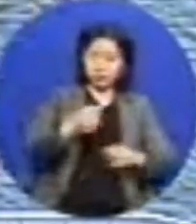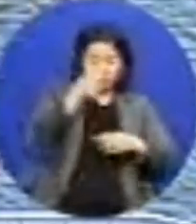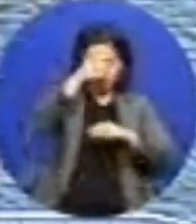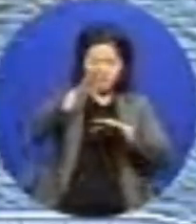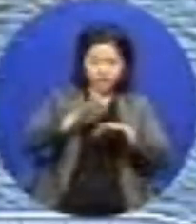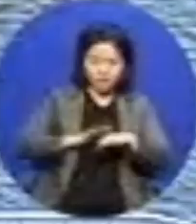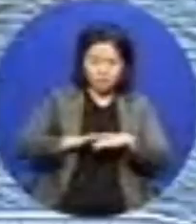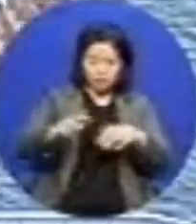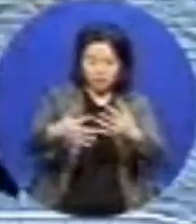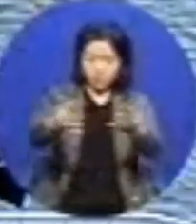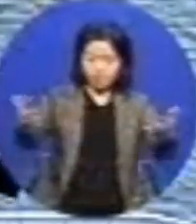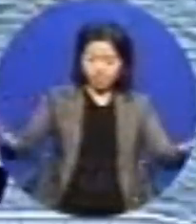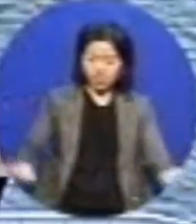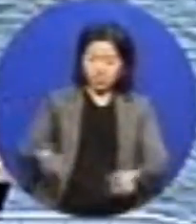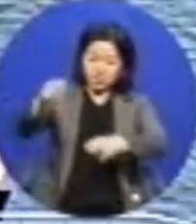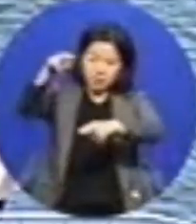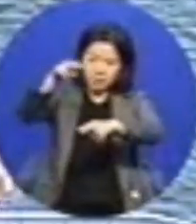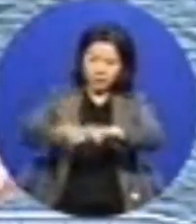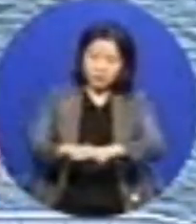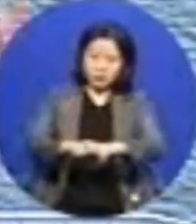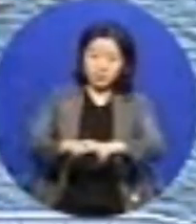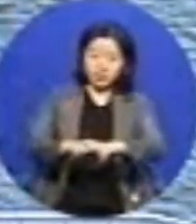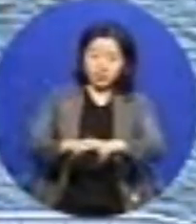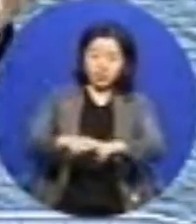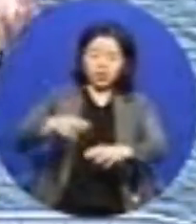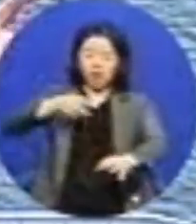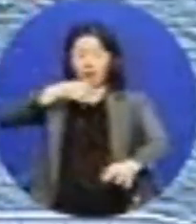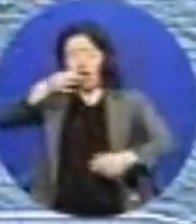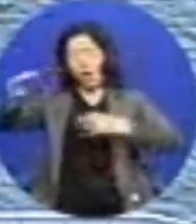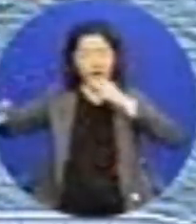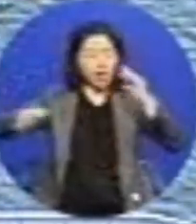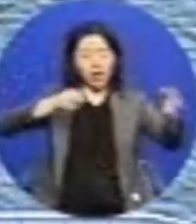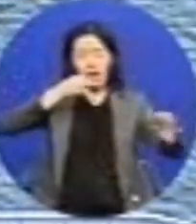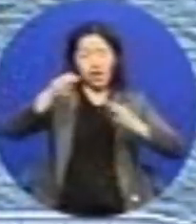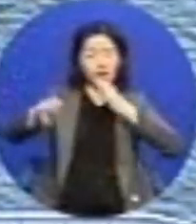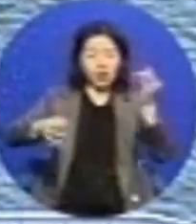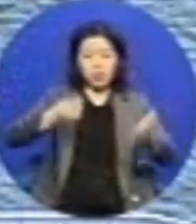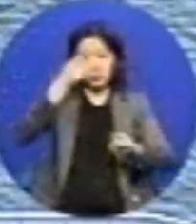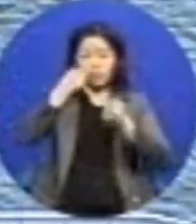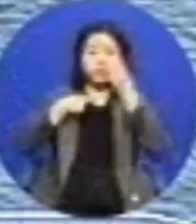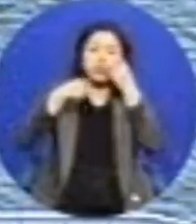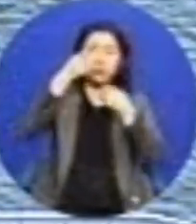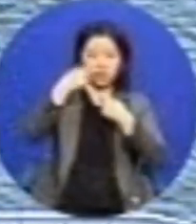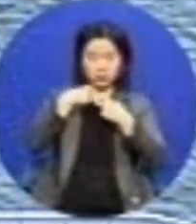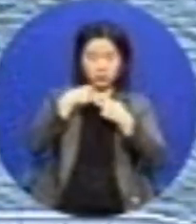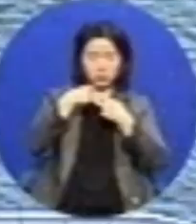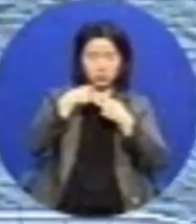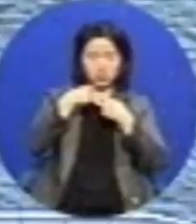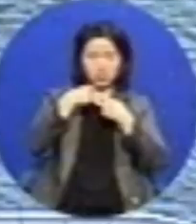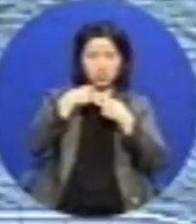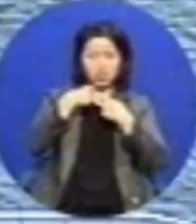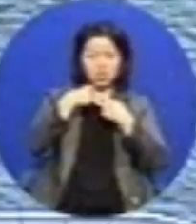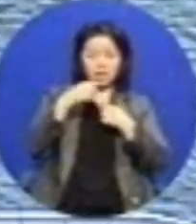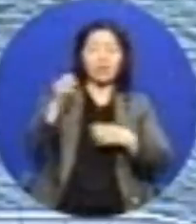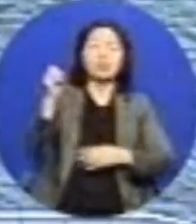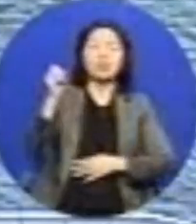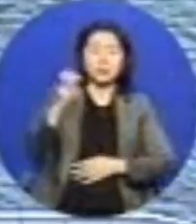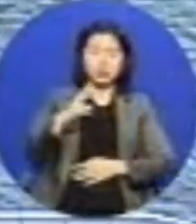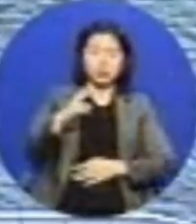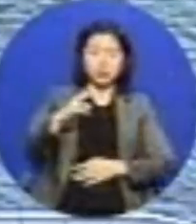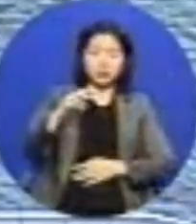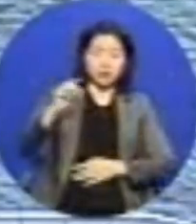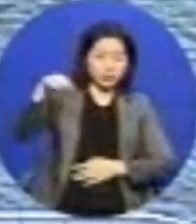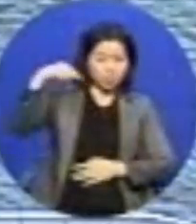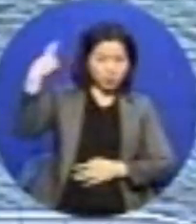한복판에 털썩 주저 앉아서 대성통곡을 하고 오는 겁니다 그리고 사람이